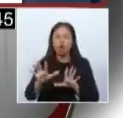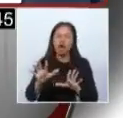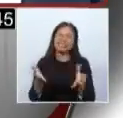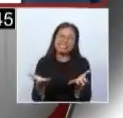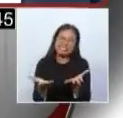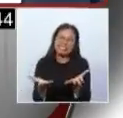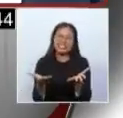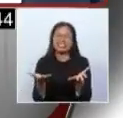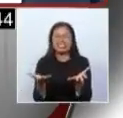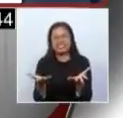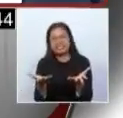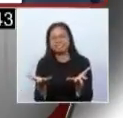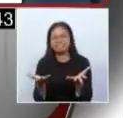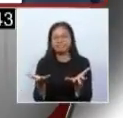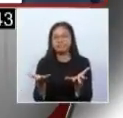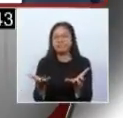banyak diapresiasi